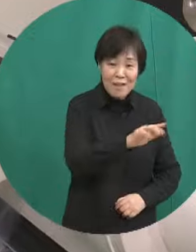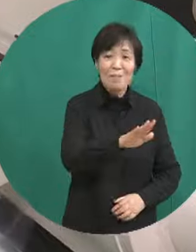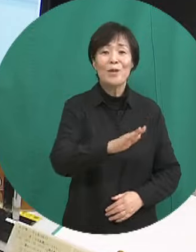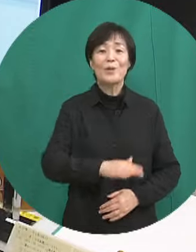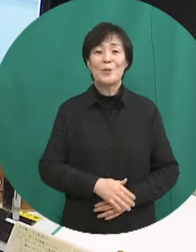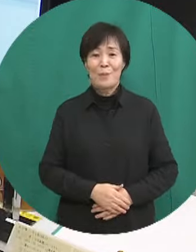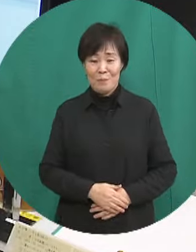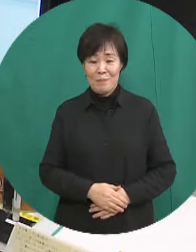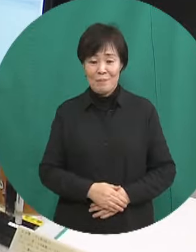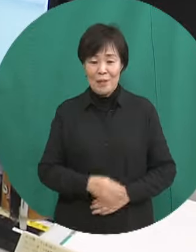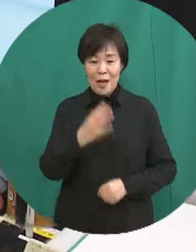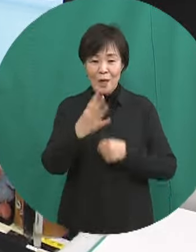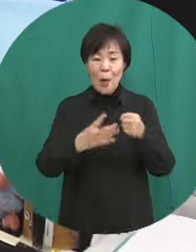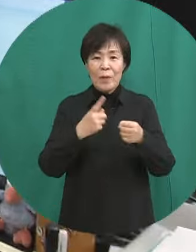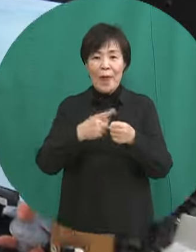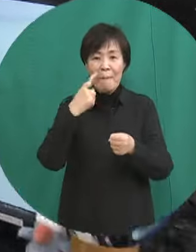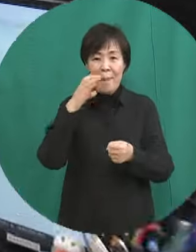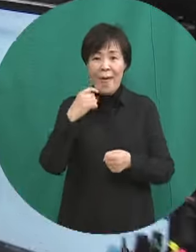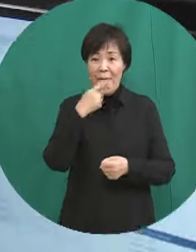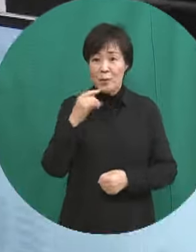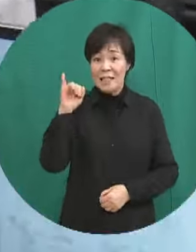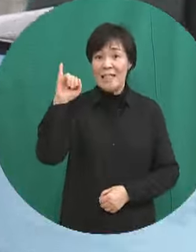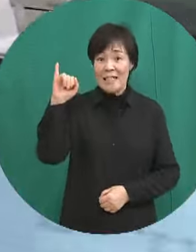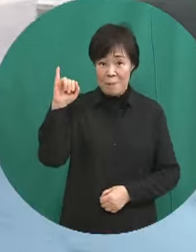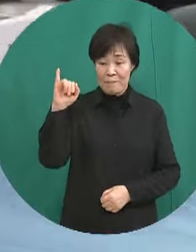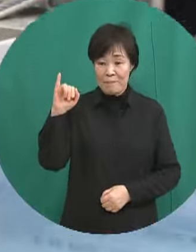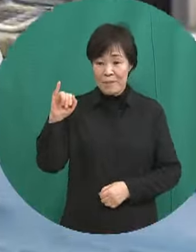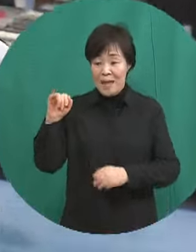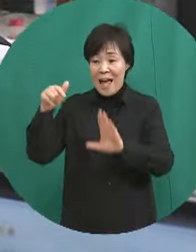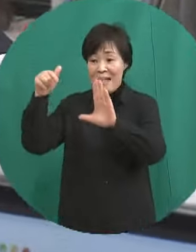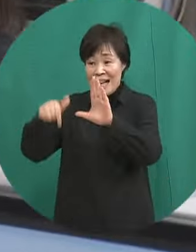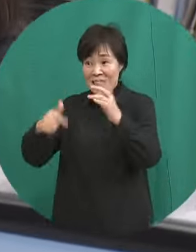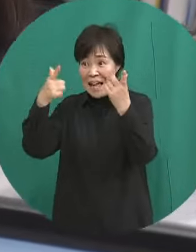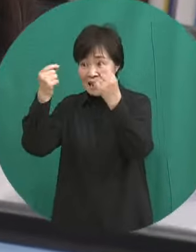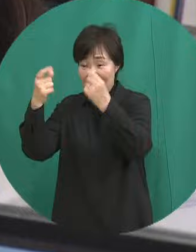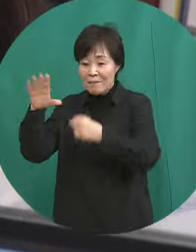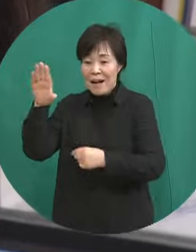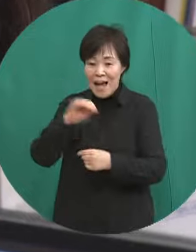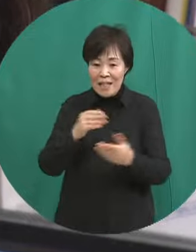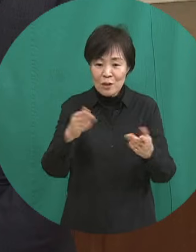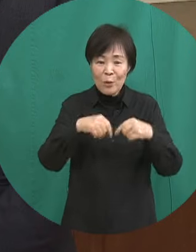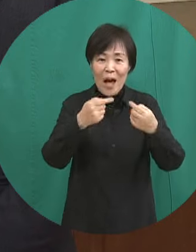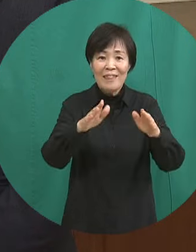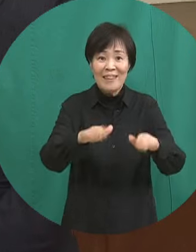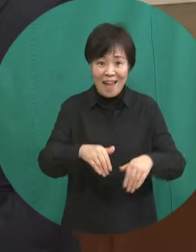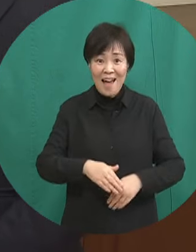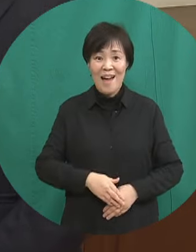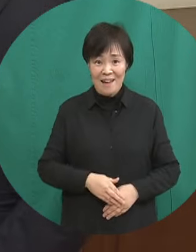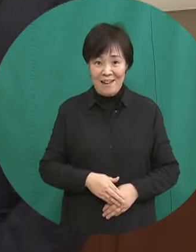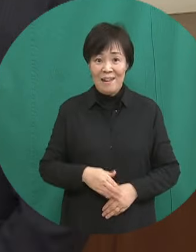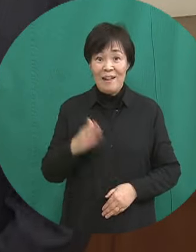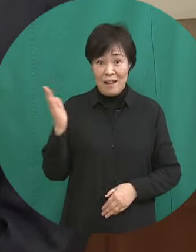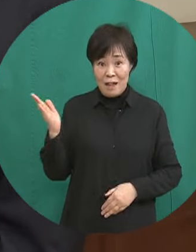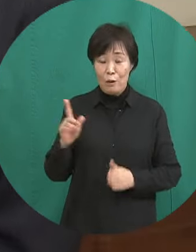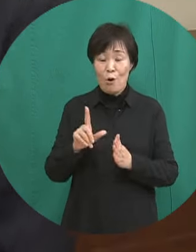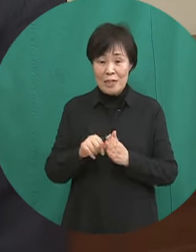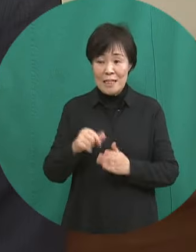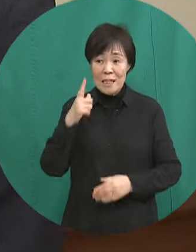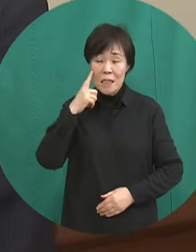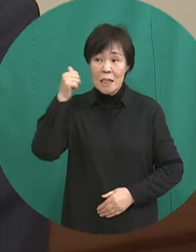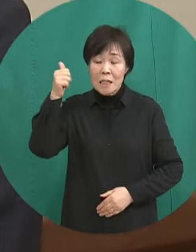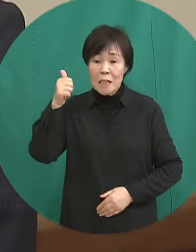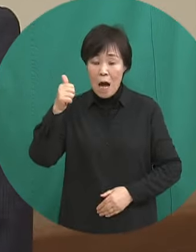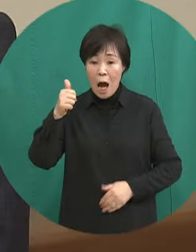りますし。 入社4年目の江口さんは関西の大学から U ターン就職。 大学3年生の時